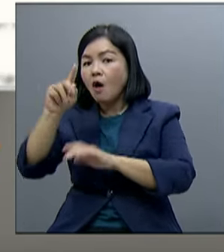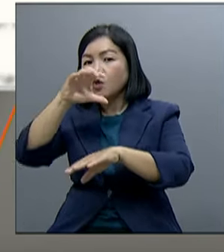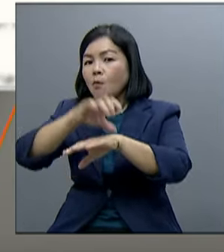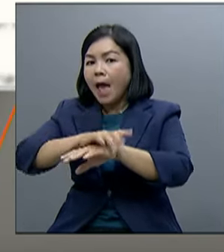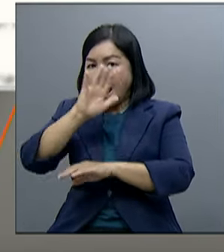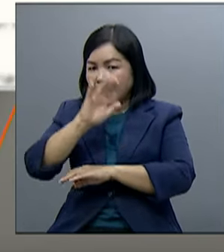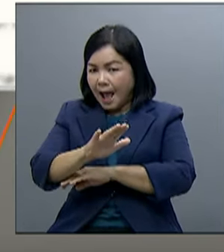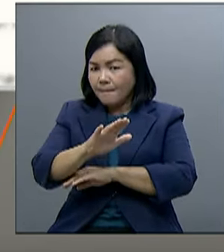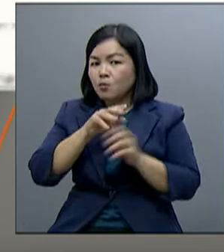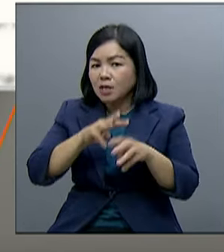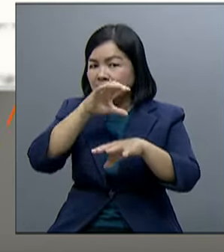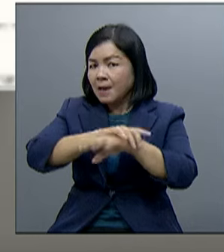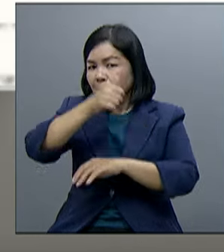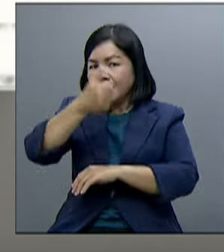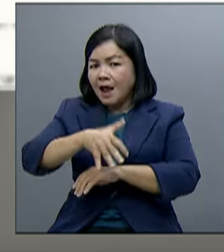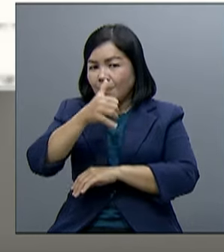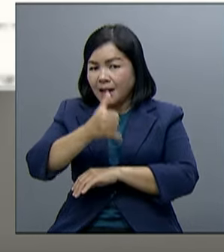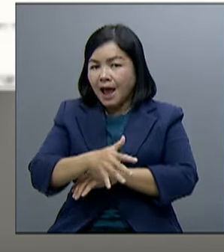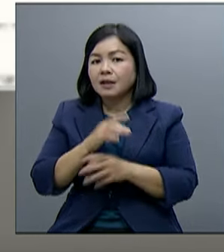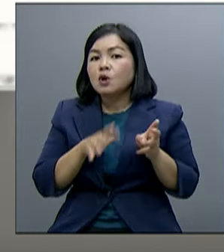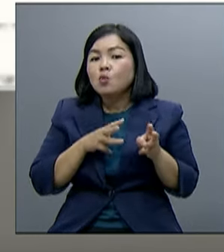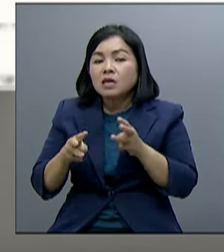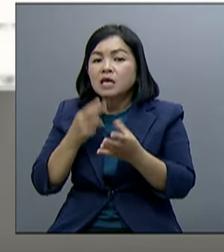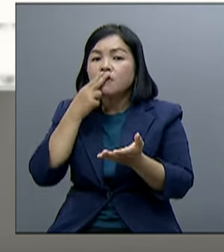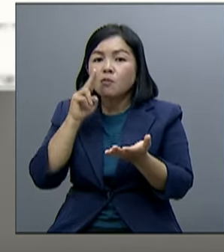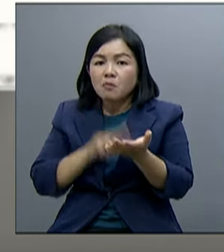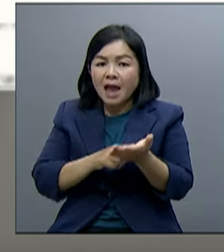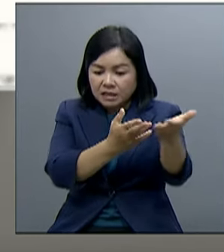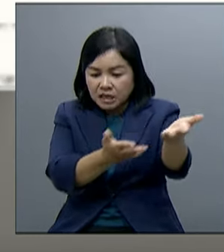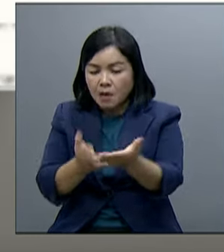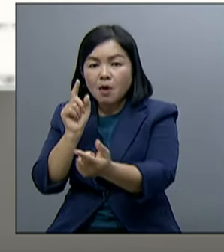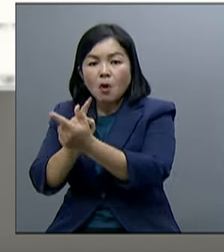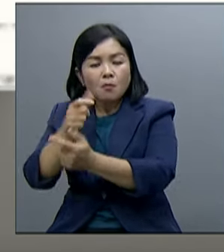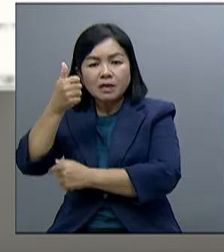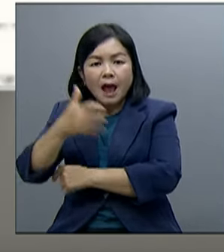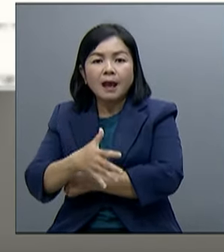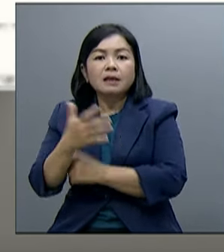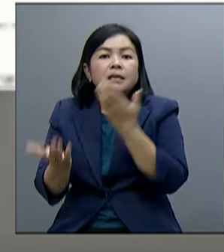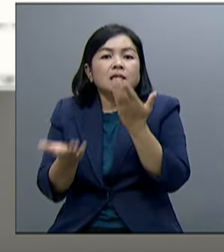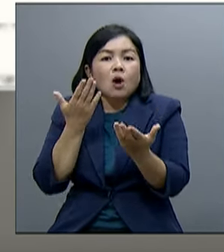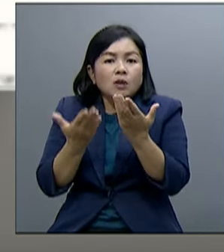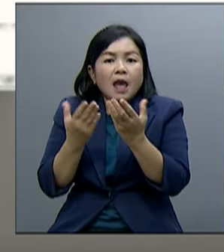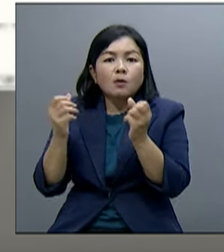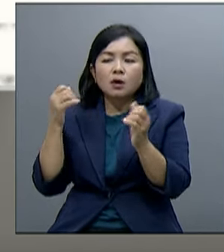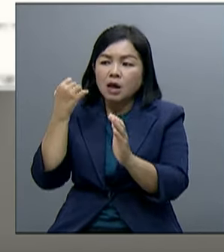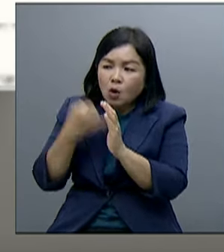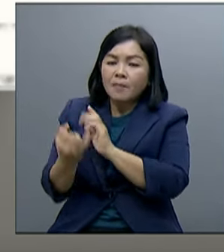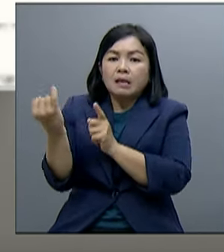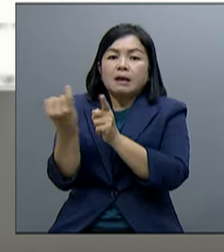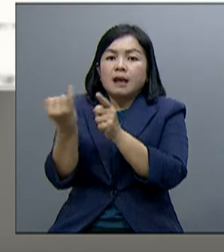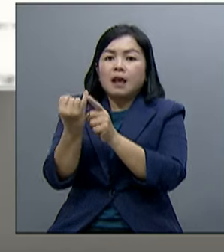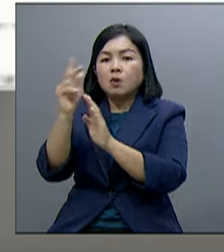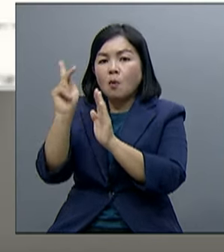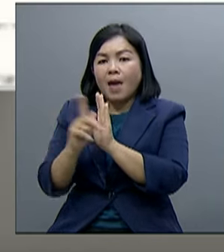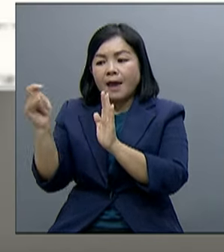ห้ามมิให้มีการจับคุมขังหรือออกหมายเรียกตัวแม้ว่าจะตกเป็นผู้ต้องหาในคดีอาญาก็